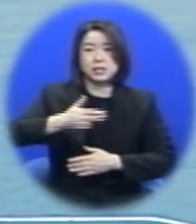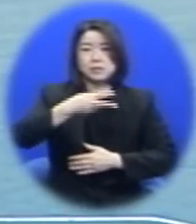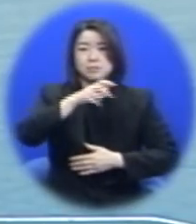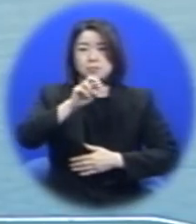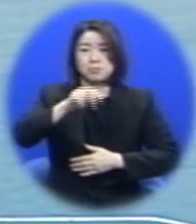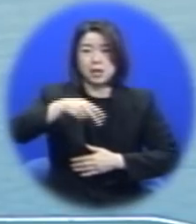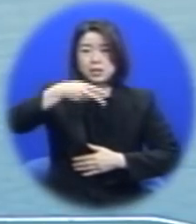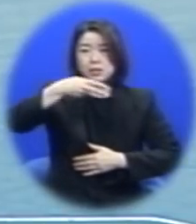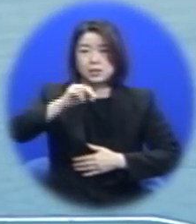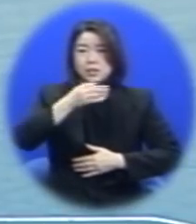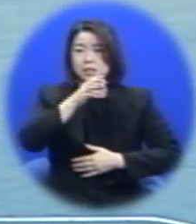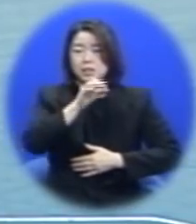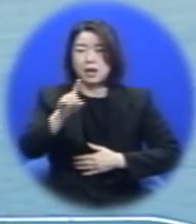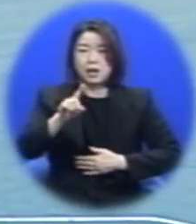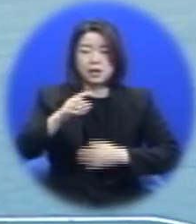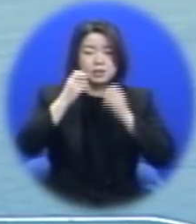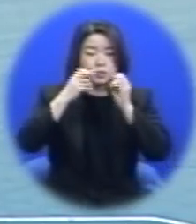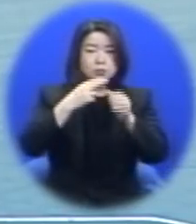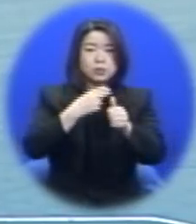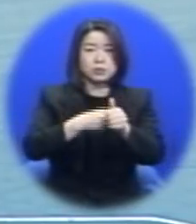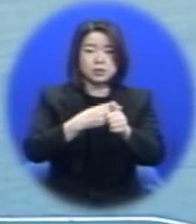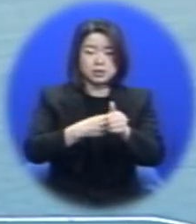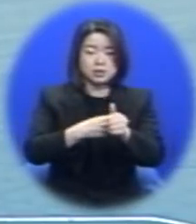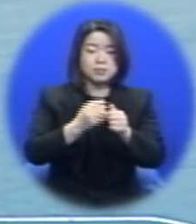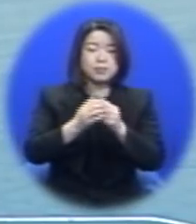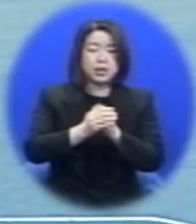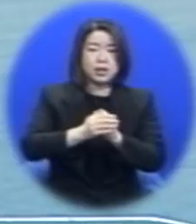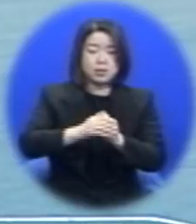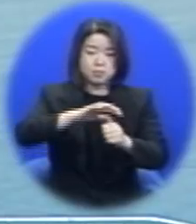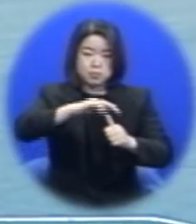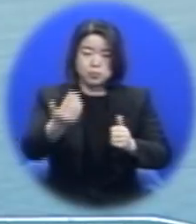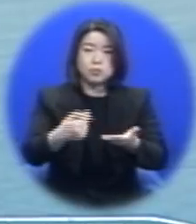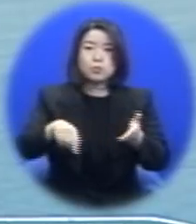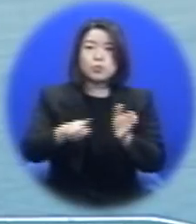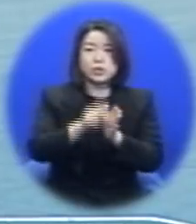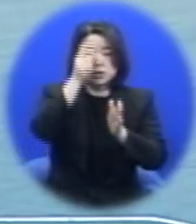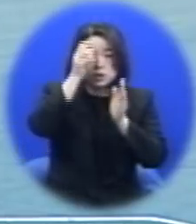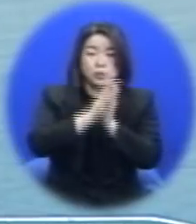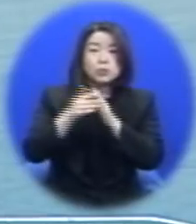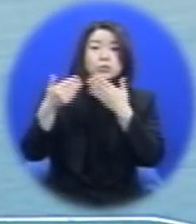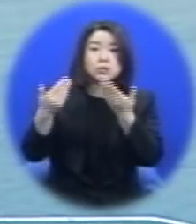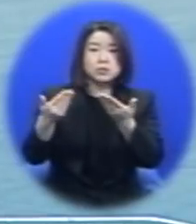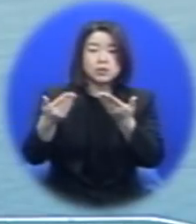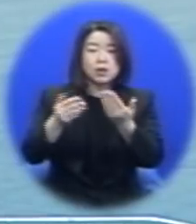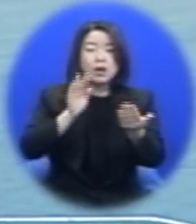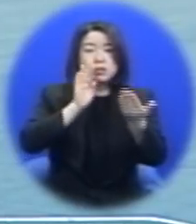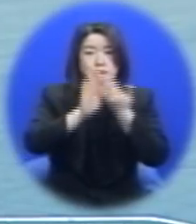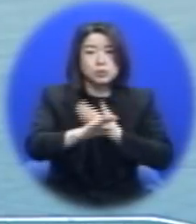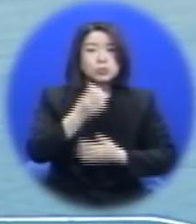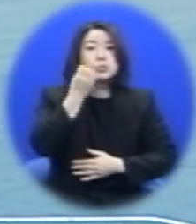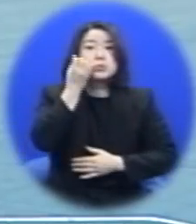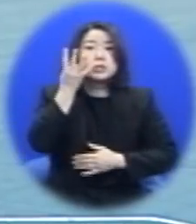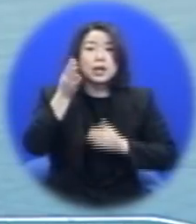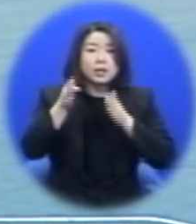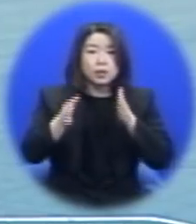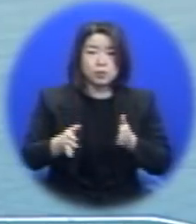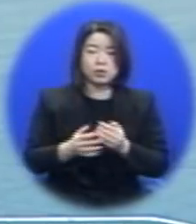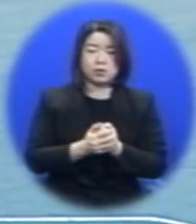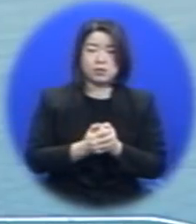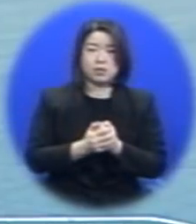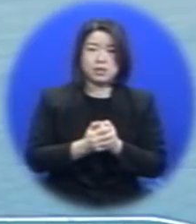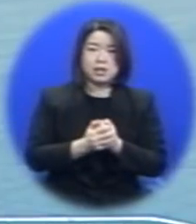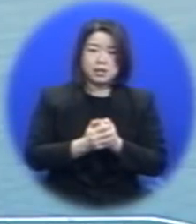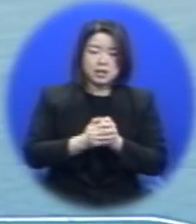석방을 기도했었습니다. 그러기를 4개월 정말 기적같이 주변 사람들이 다 기적이라고 할